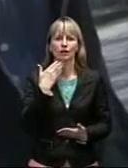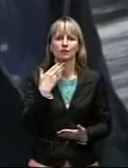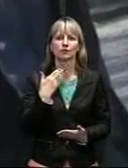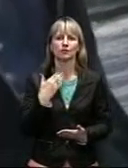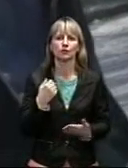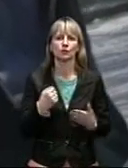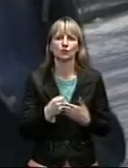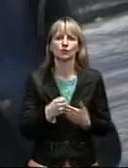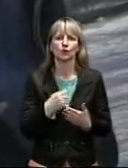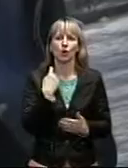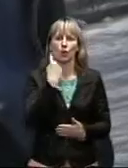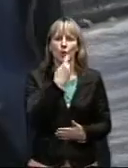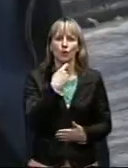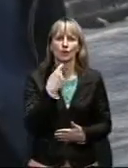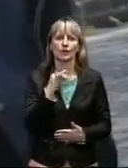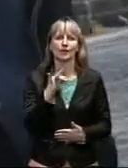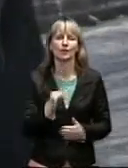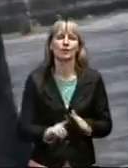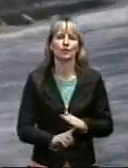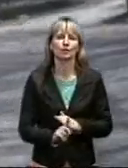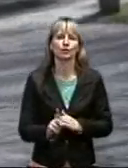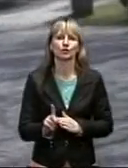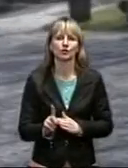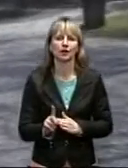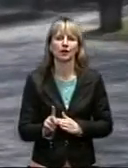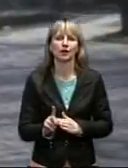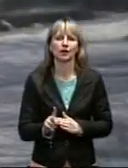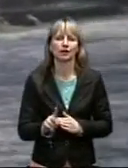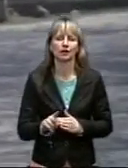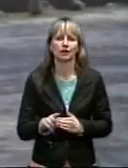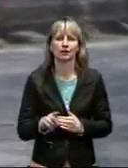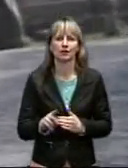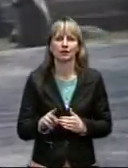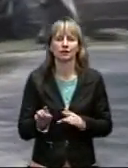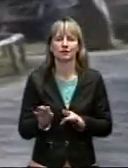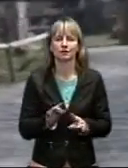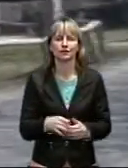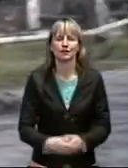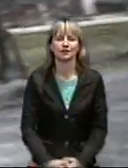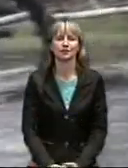інструмент до рота і починаєте дримбати.